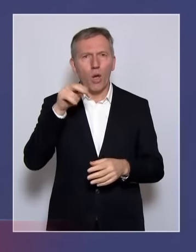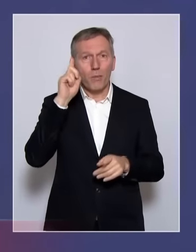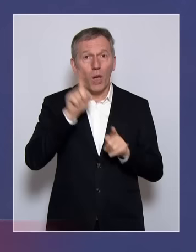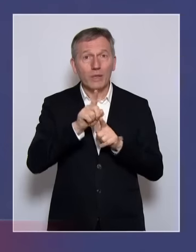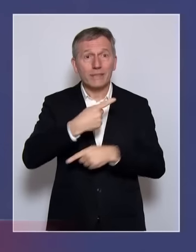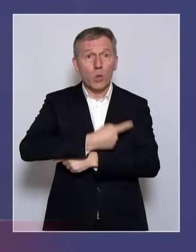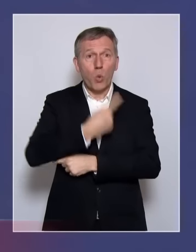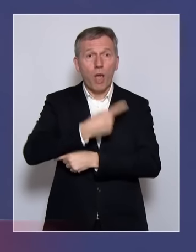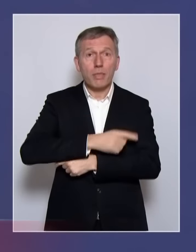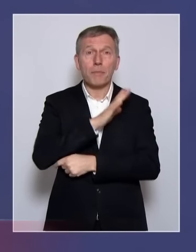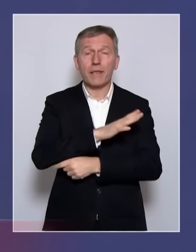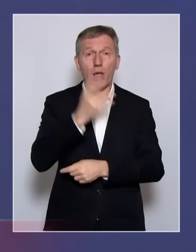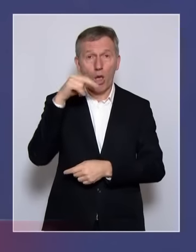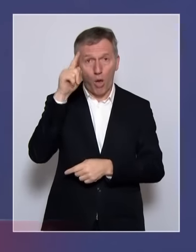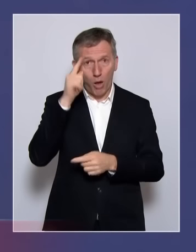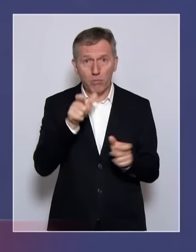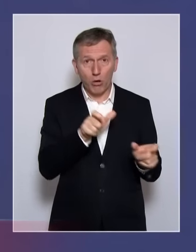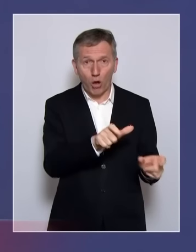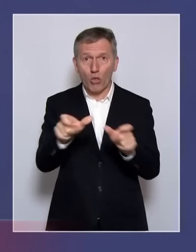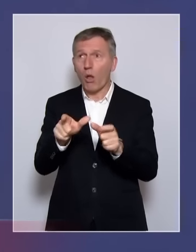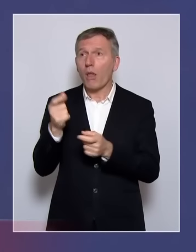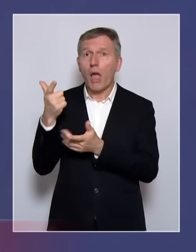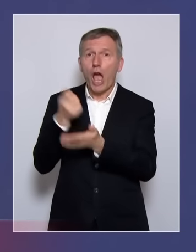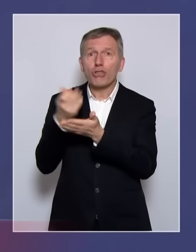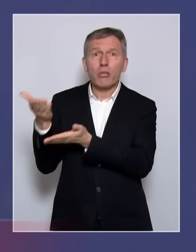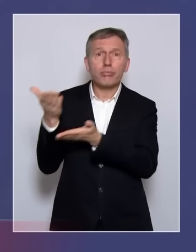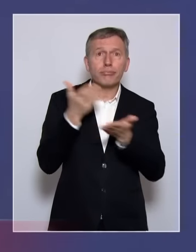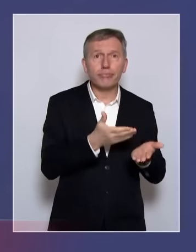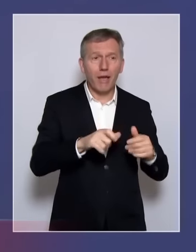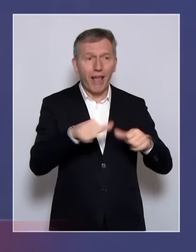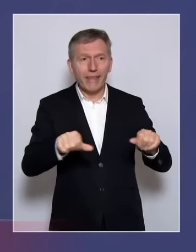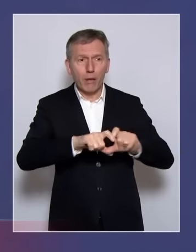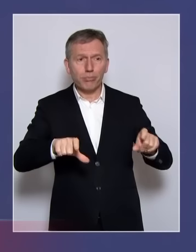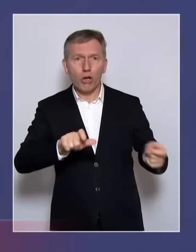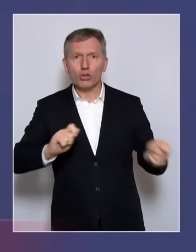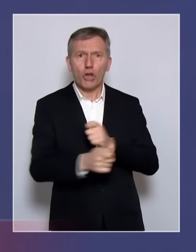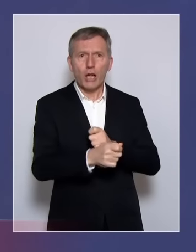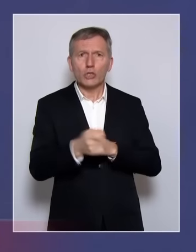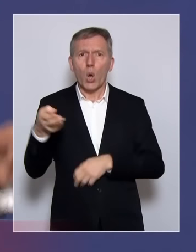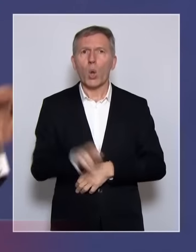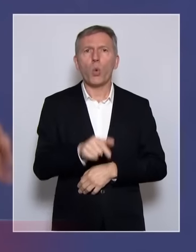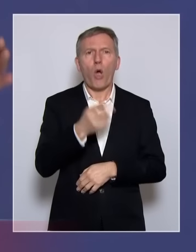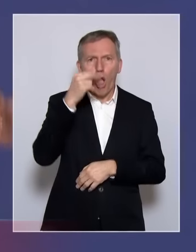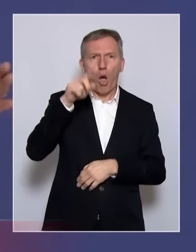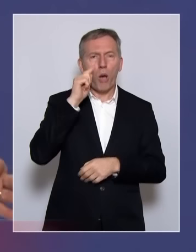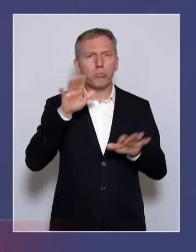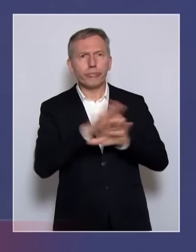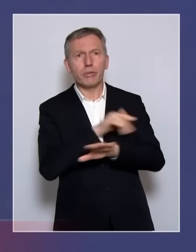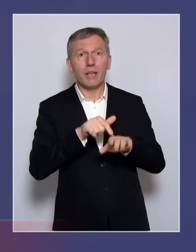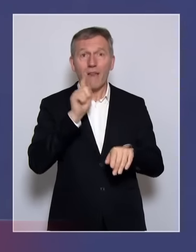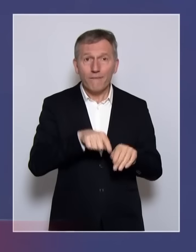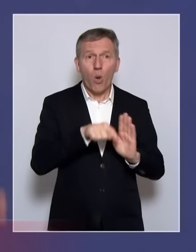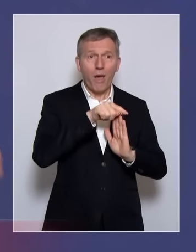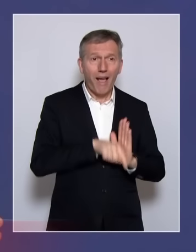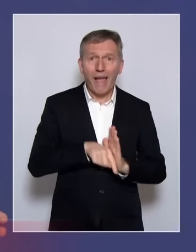européenne qui fait que les produits qu'on importe et qui parfois sont juste réétiquetés dans un port pour ensuite revenir sur le marché européen. On s'assure qu'ils aient bien les